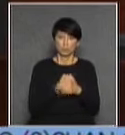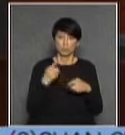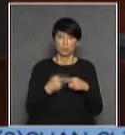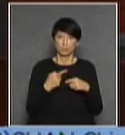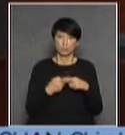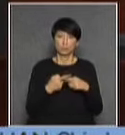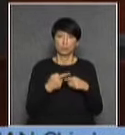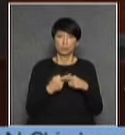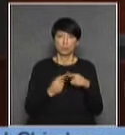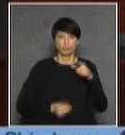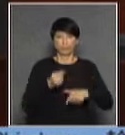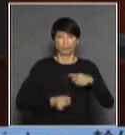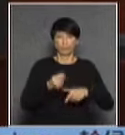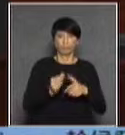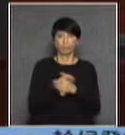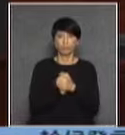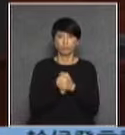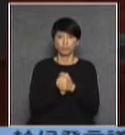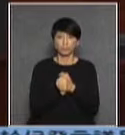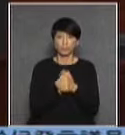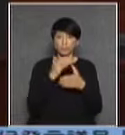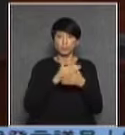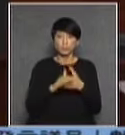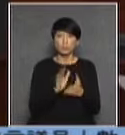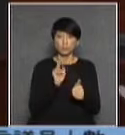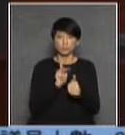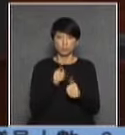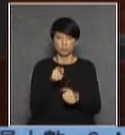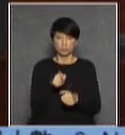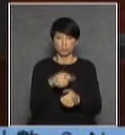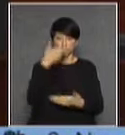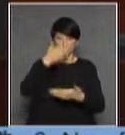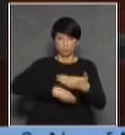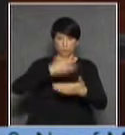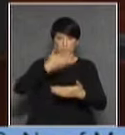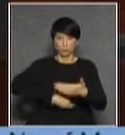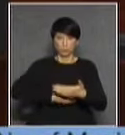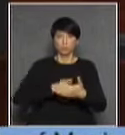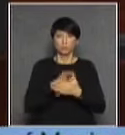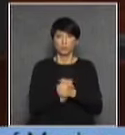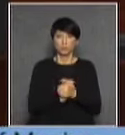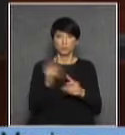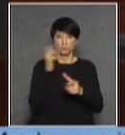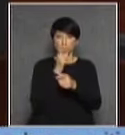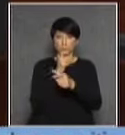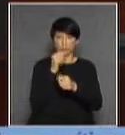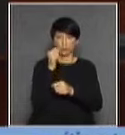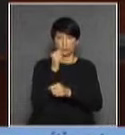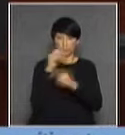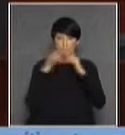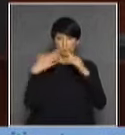嘅唔公平嘅。咁所以呢透過呢個削減呢個局長嘅人工呢，